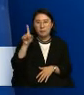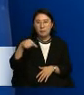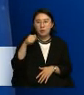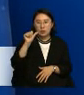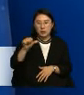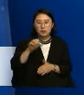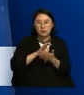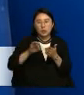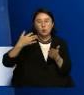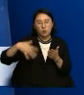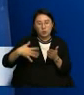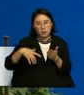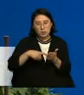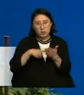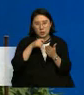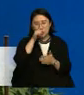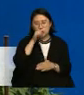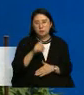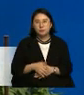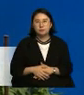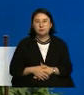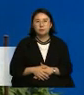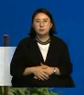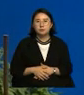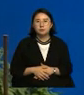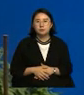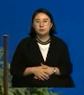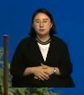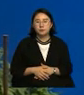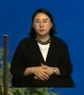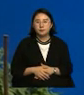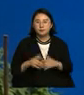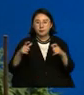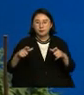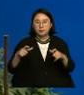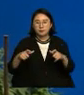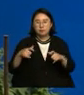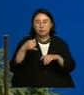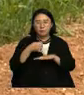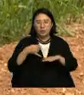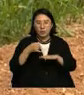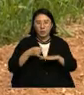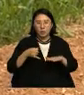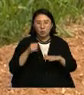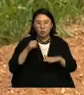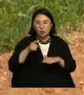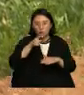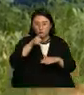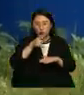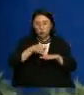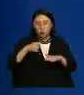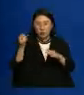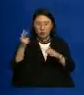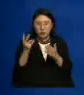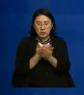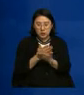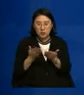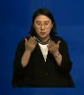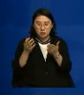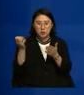105개는 사용하지 않는 것으로 드러났습니다. 집행부는 지역 내 채소나 과수 농가 등에 다시